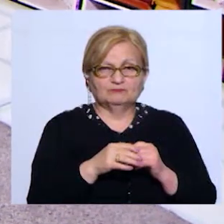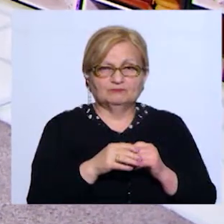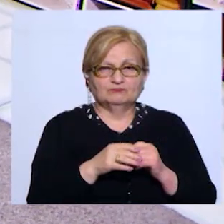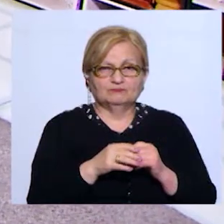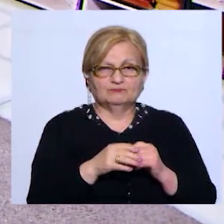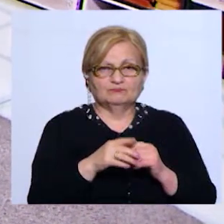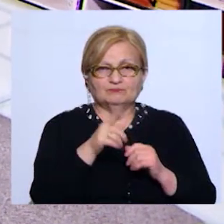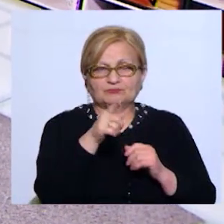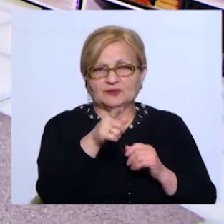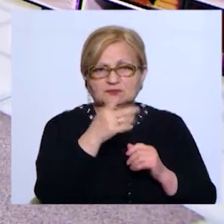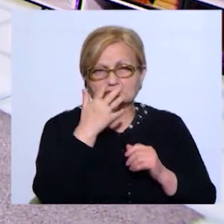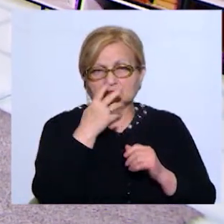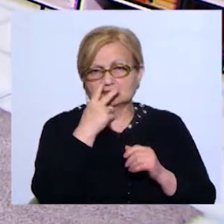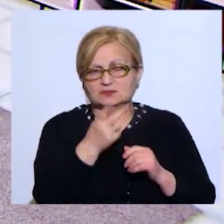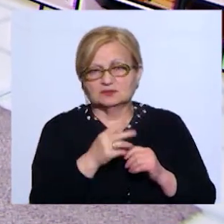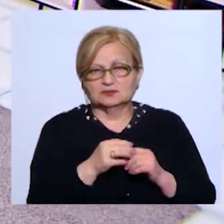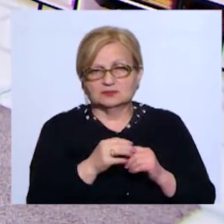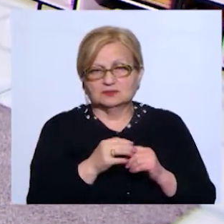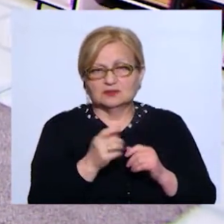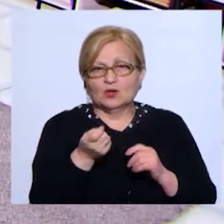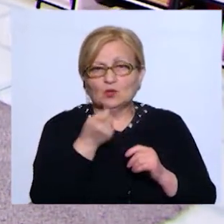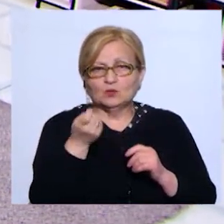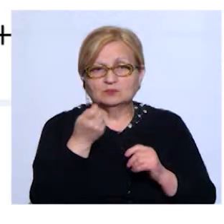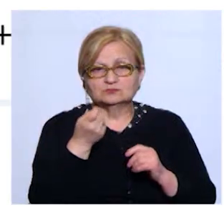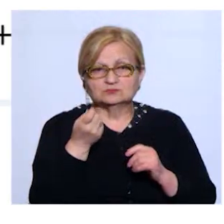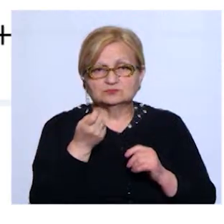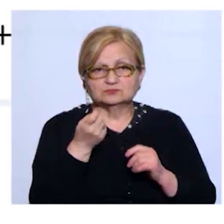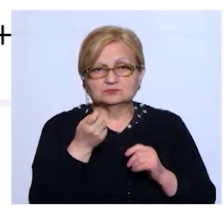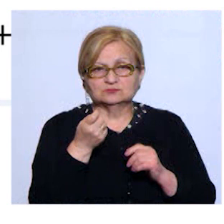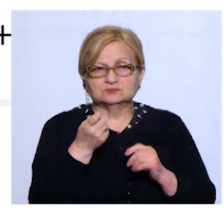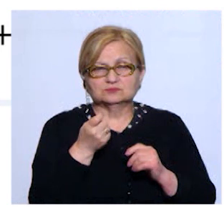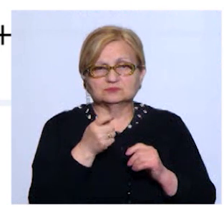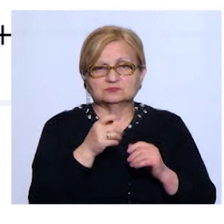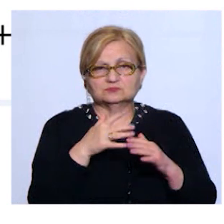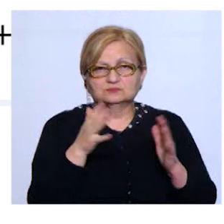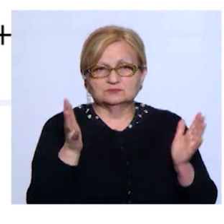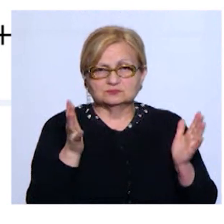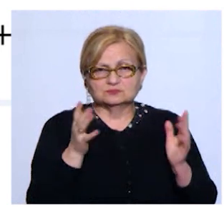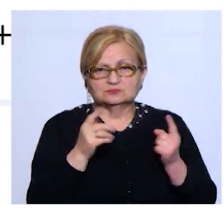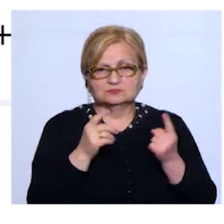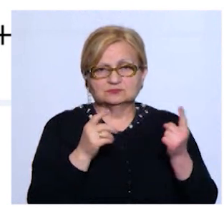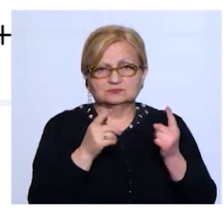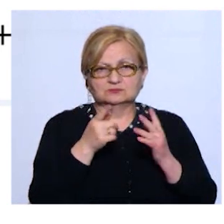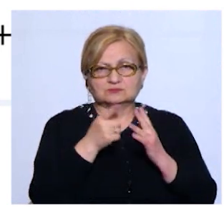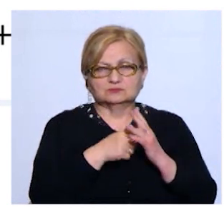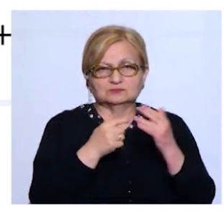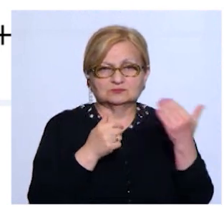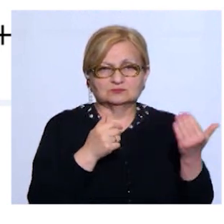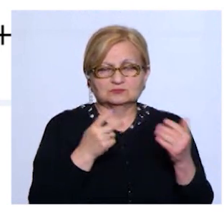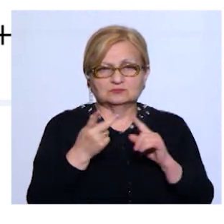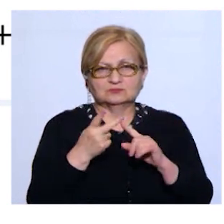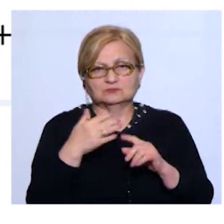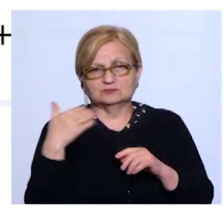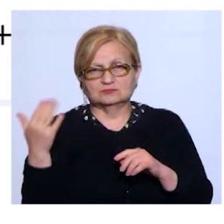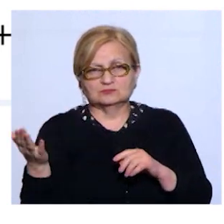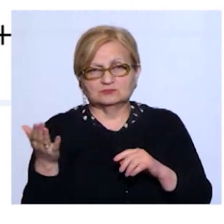აი ეს სურათი. ნახეთ, უმცირესი, უდიდესი მონაცემი მედიანა, პირველი ნახევრის მედიანა, მეორე